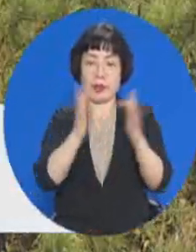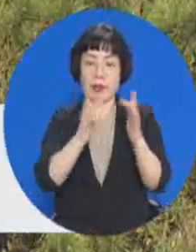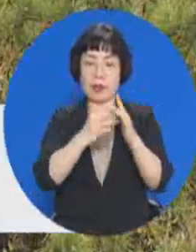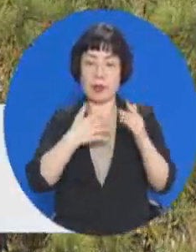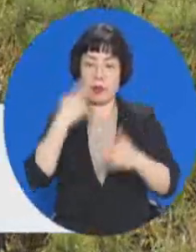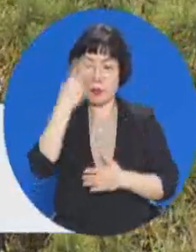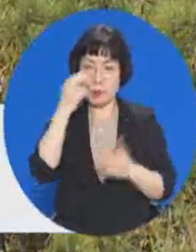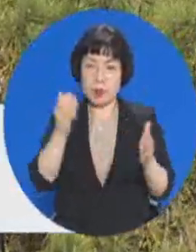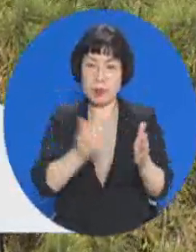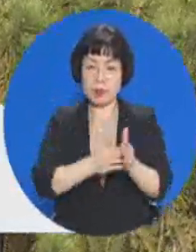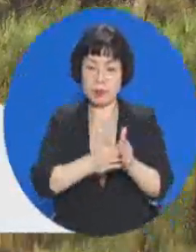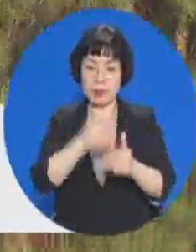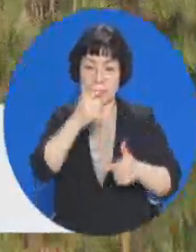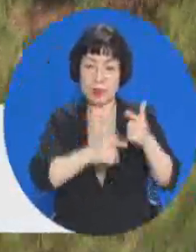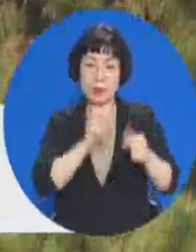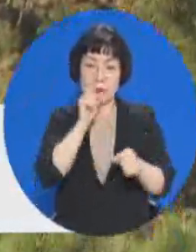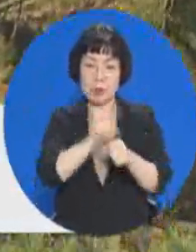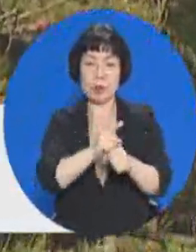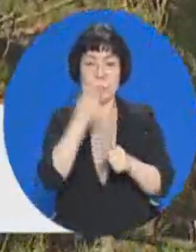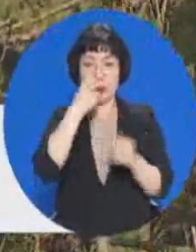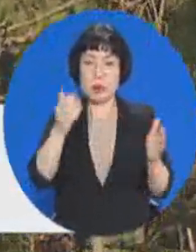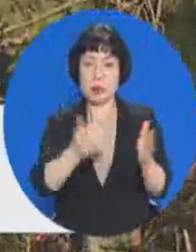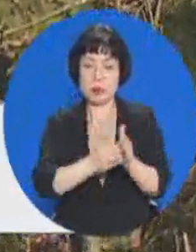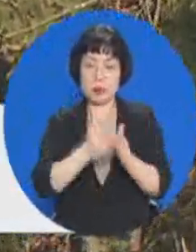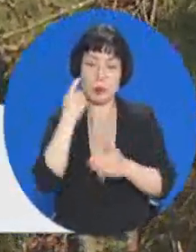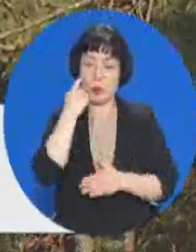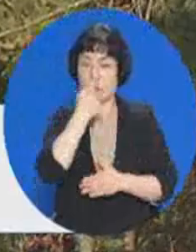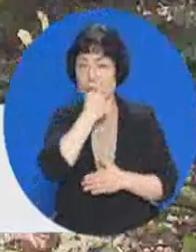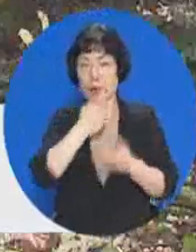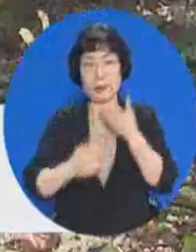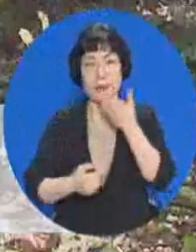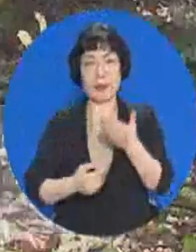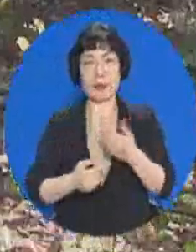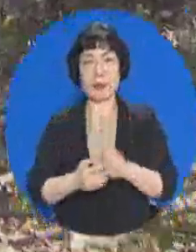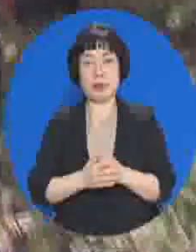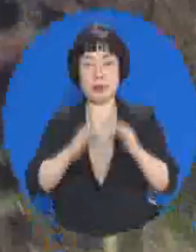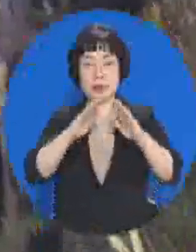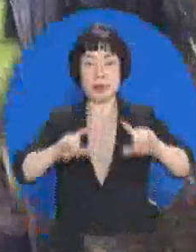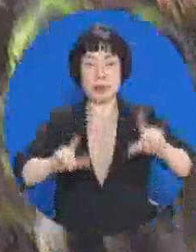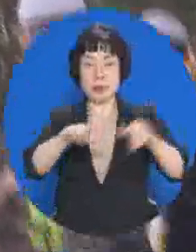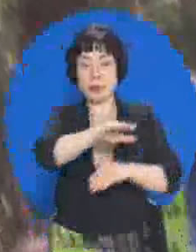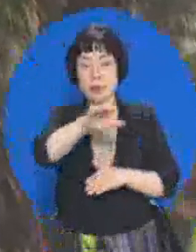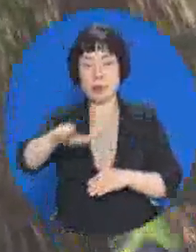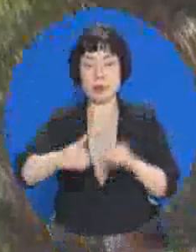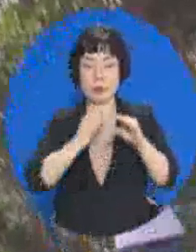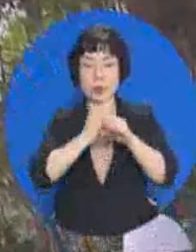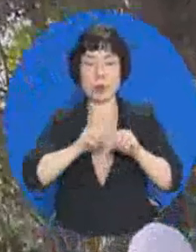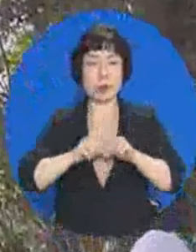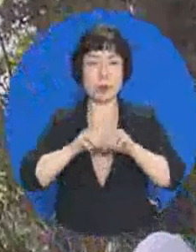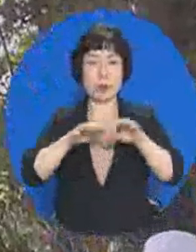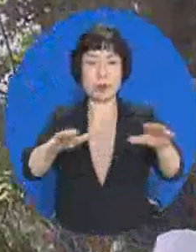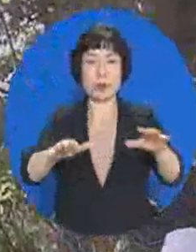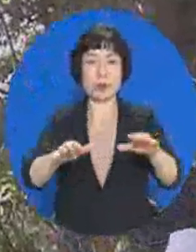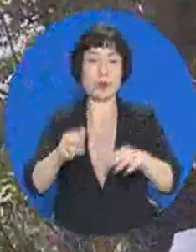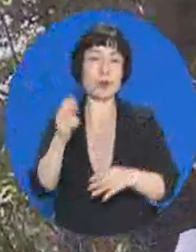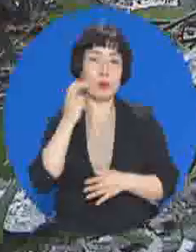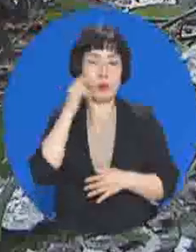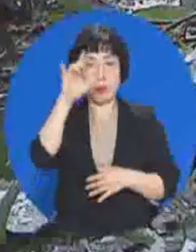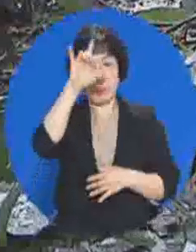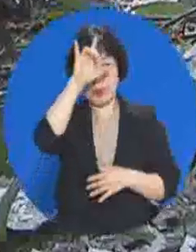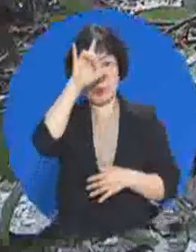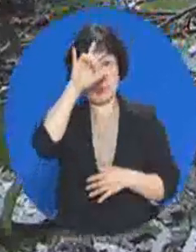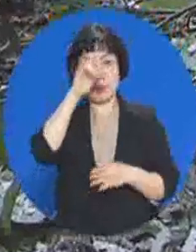조사를 하더라도 이 나무가 이미 조사가 됐는지 안 됐는지를 확인할 수 있거든요. 전남 동부 지역을 중심으로 급속히 확산하고 있는